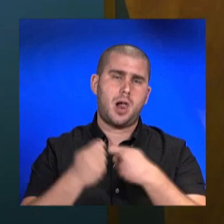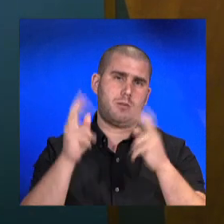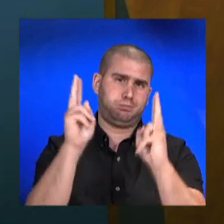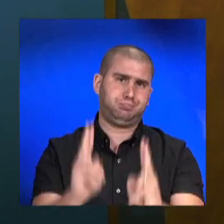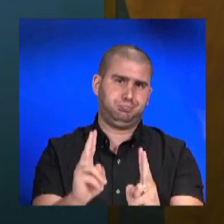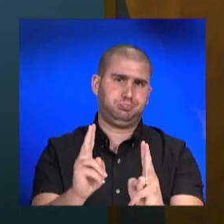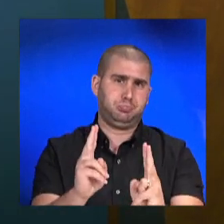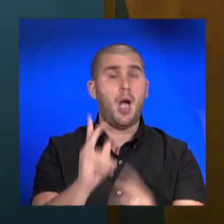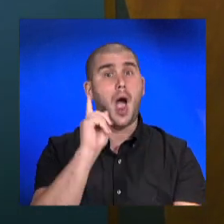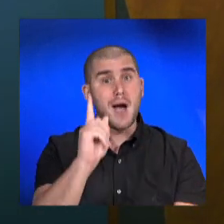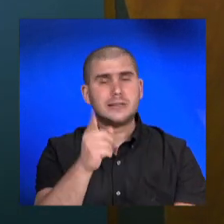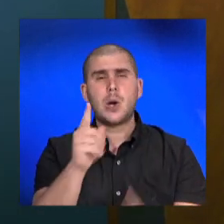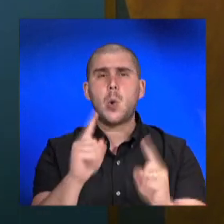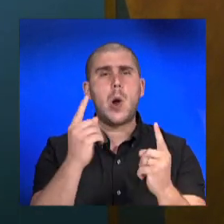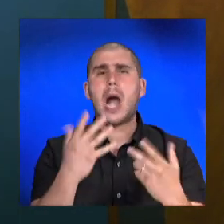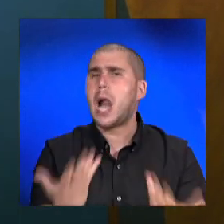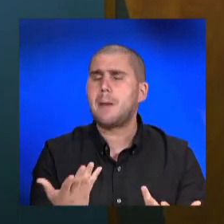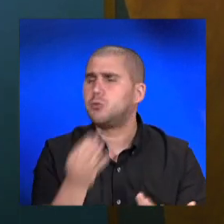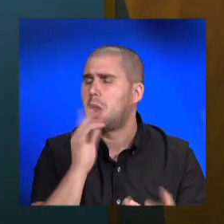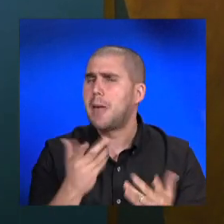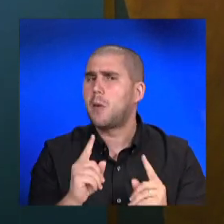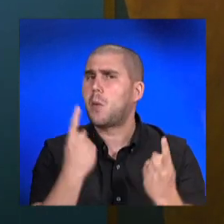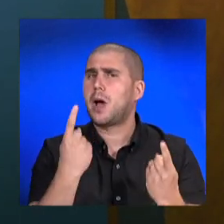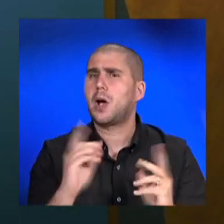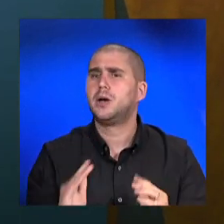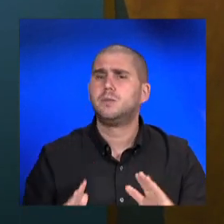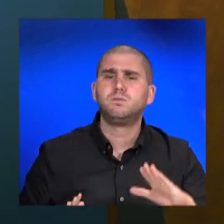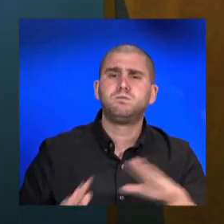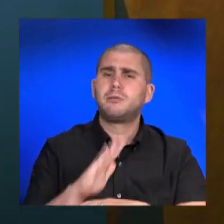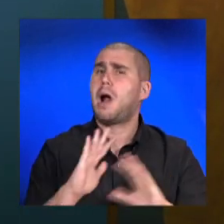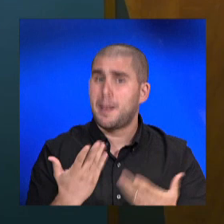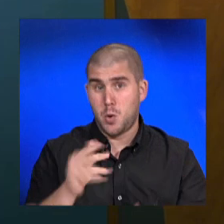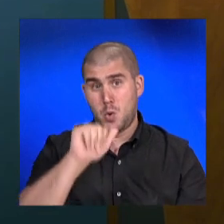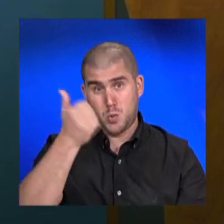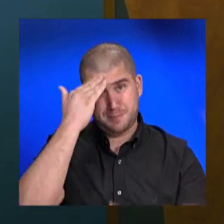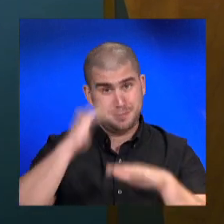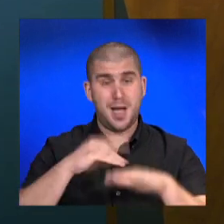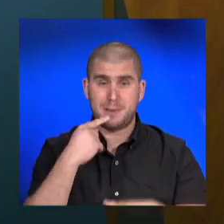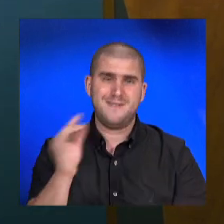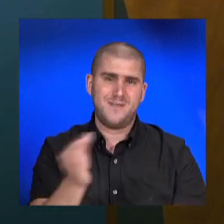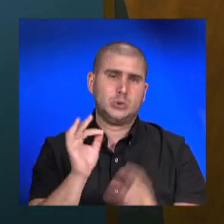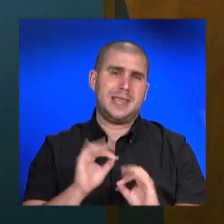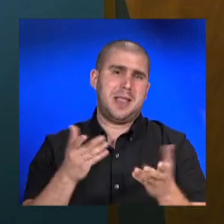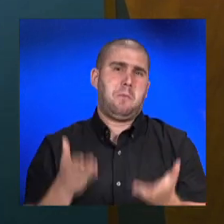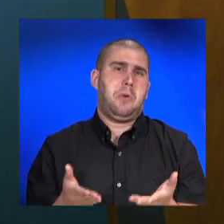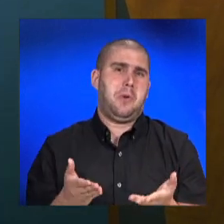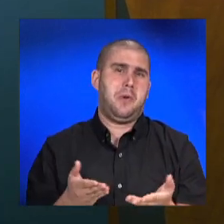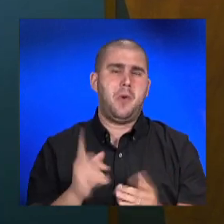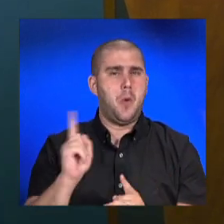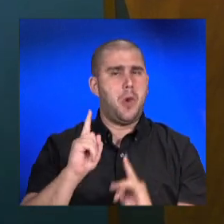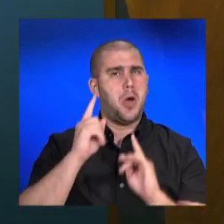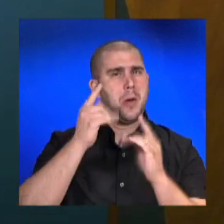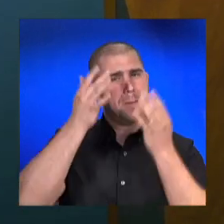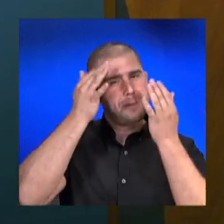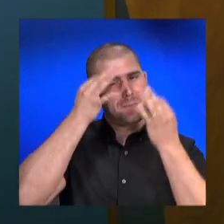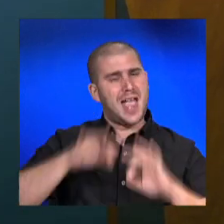קורה? למה זה קורה? למה זה גודל בחזרה? קודם כל אמרתי לכם, הנגיף כאן. הנגיף לא מתחשב ברצונות שלנו,